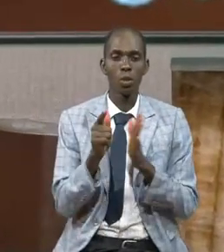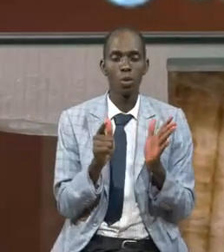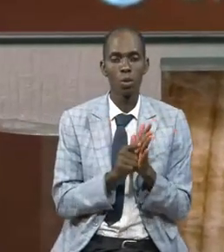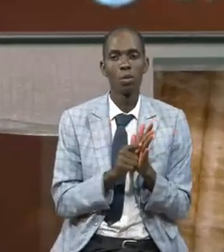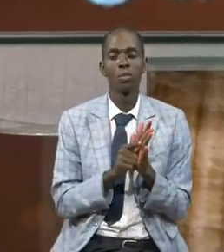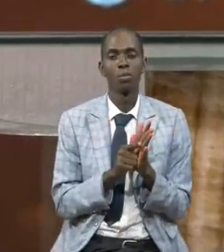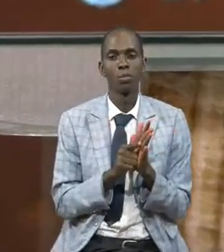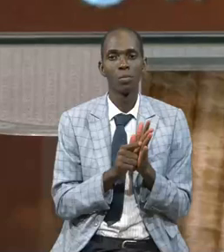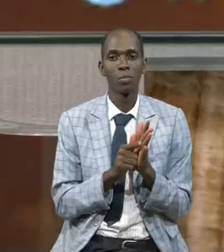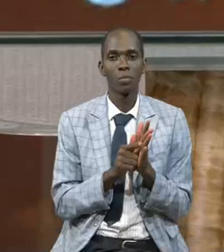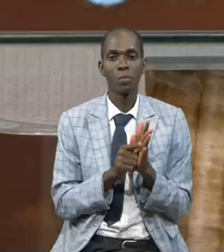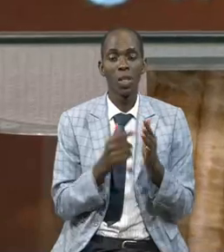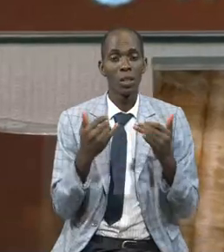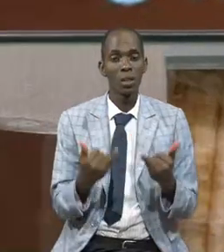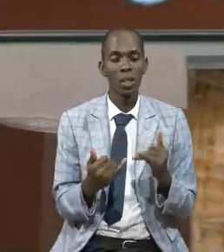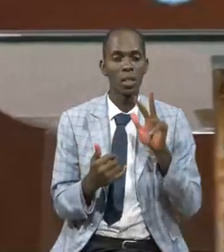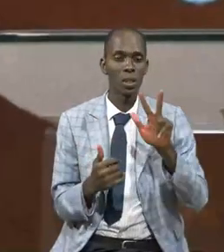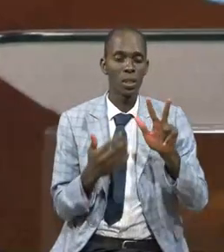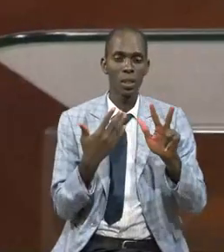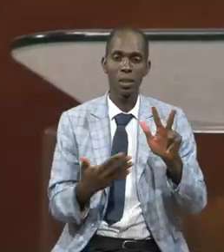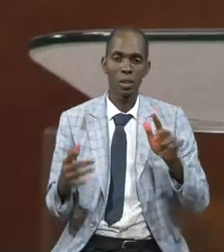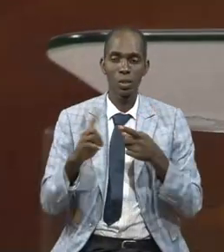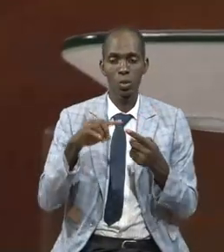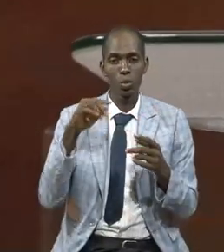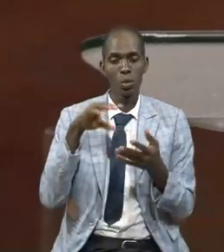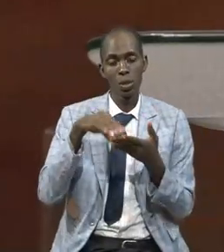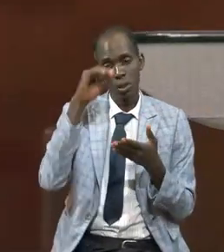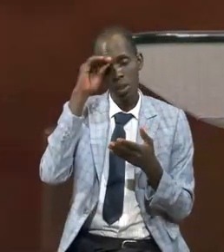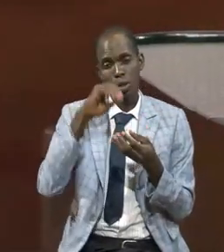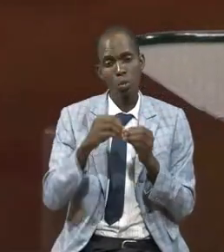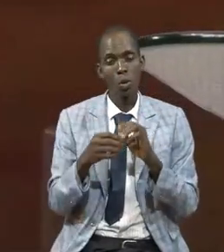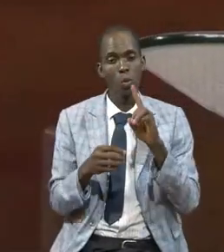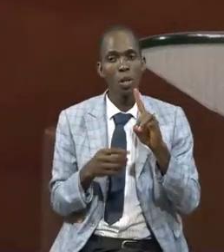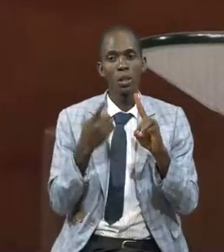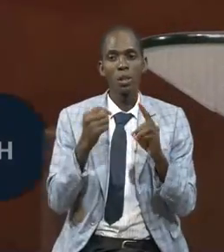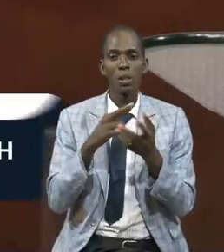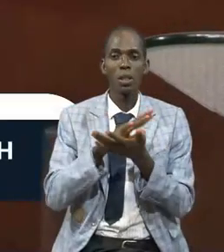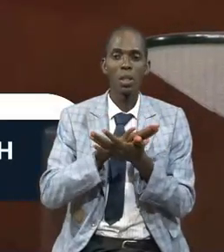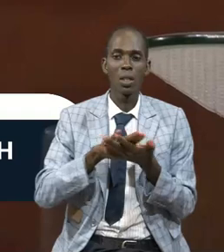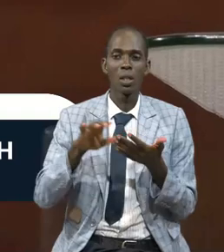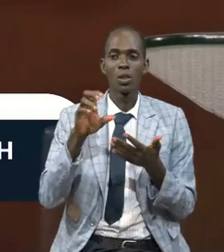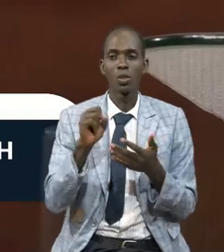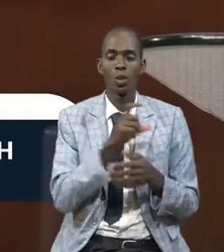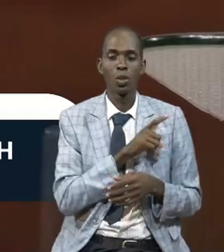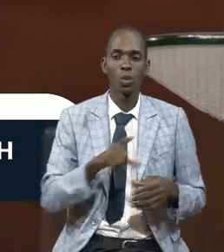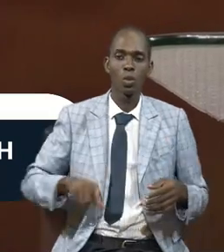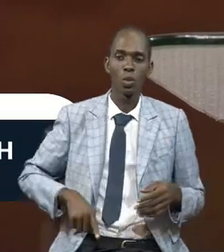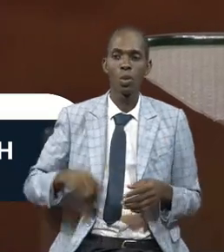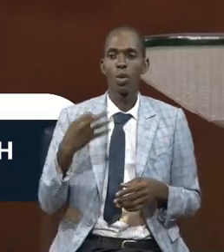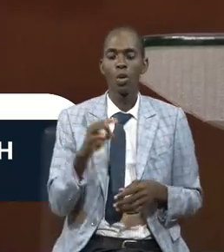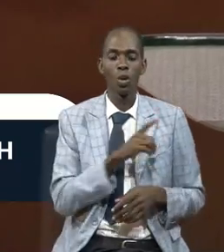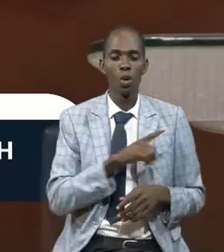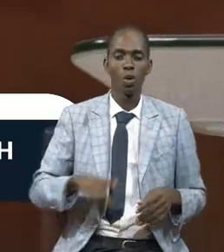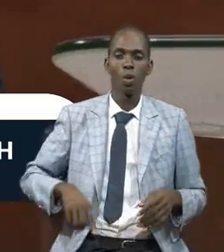royale dans le Seigneur. Nous allons voir trois points. Un, nous allons voir le juste Seigneur des Seigneurs